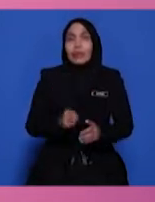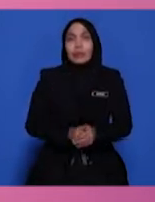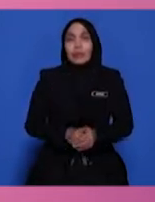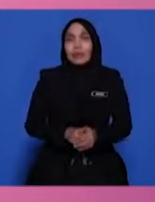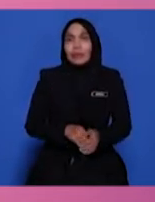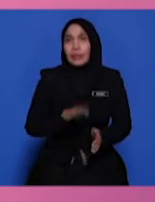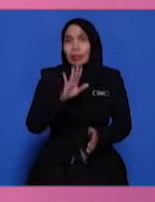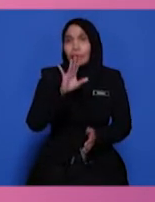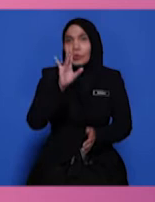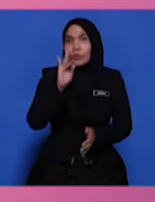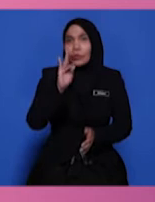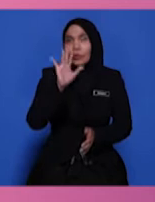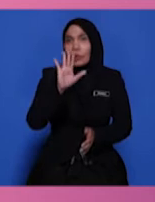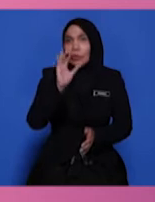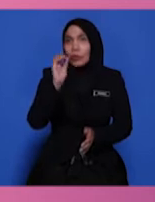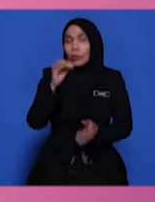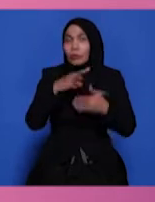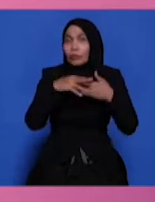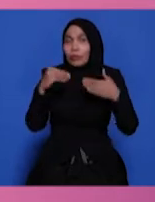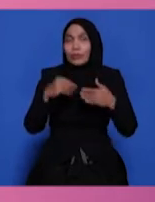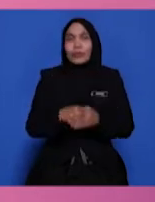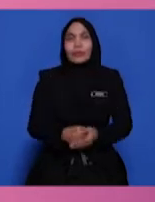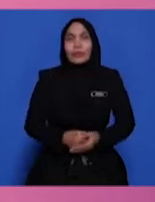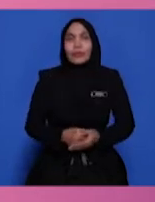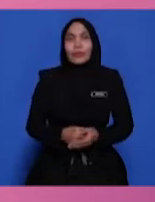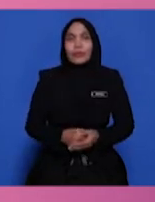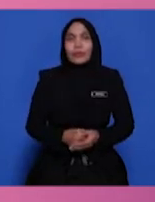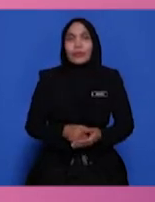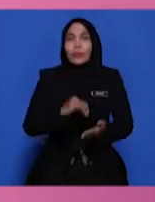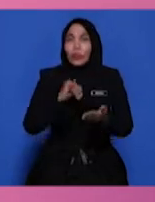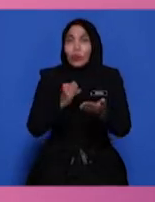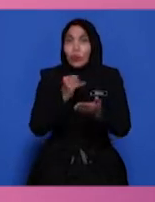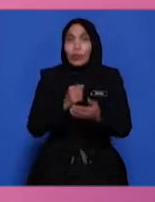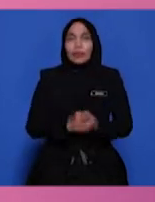RM5,750. Jumlah perbelanjaan tetap dan tidak tetap ialah